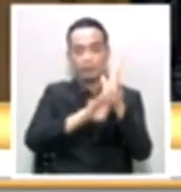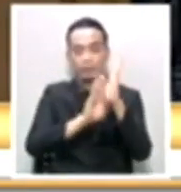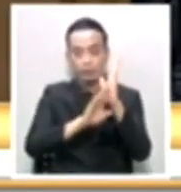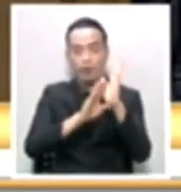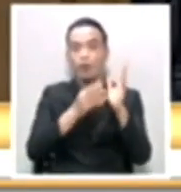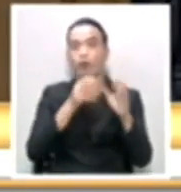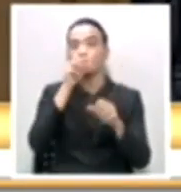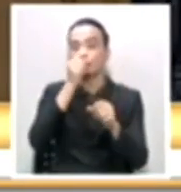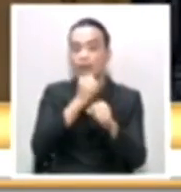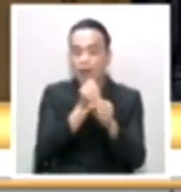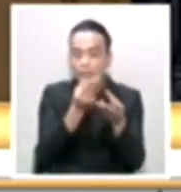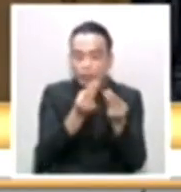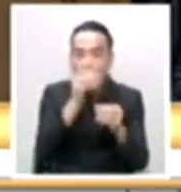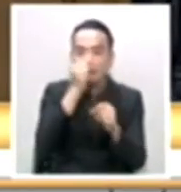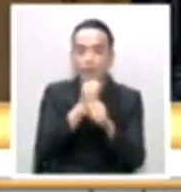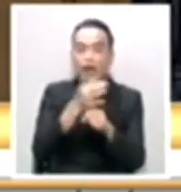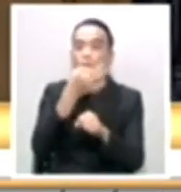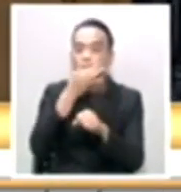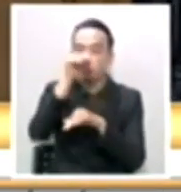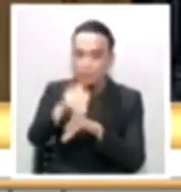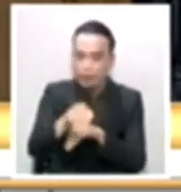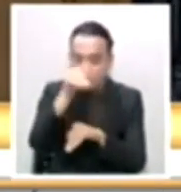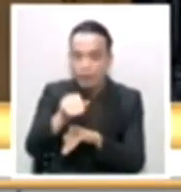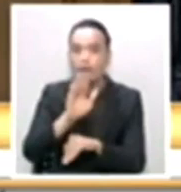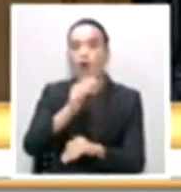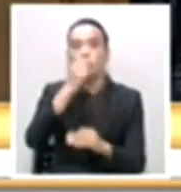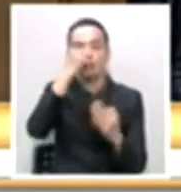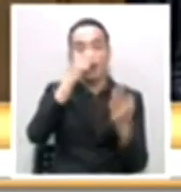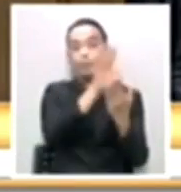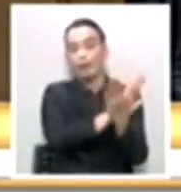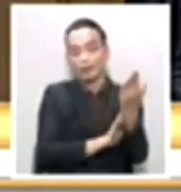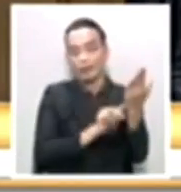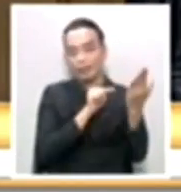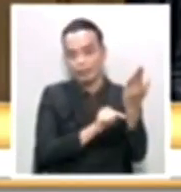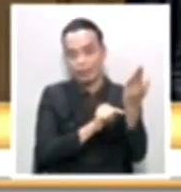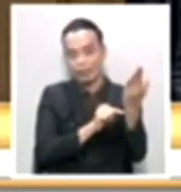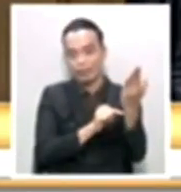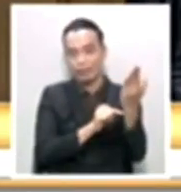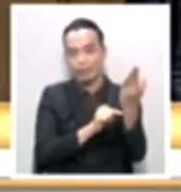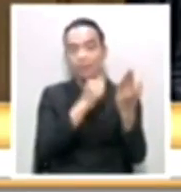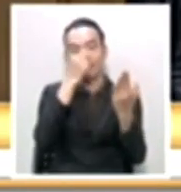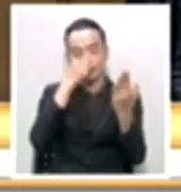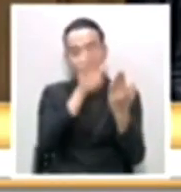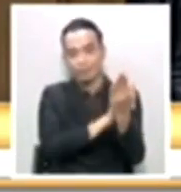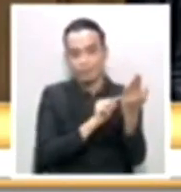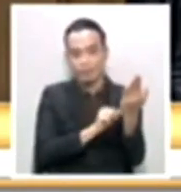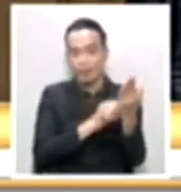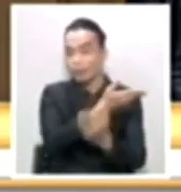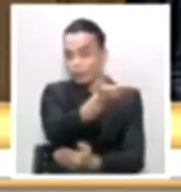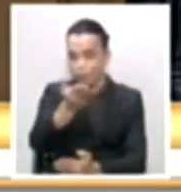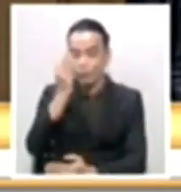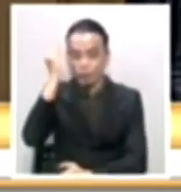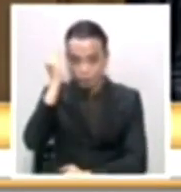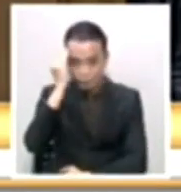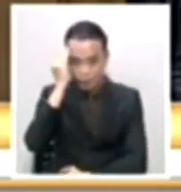ยภาพรวมก็คือว่าโครงสร้างเศรษฐกิจของประเทศเรานั้นนะครับท่านทุกคนทุกท่านทราบดีว่า